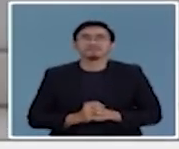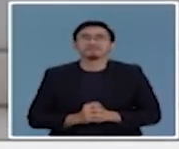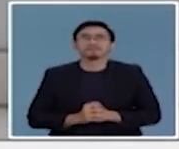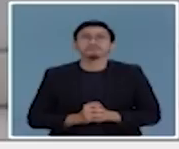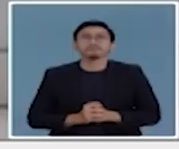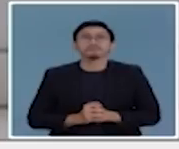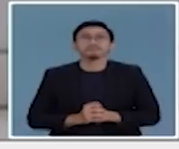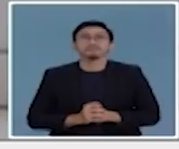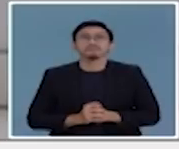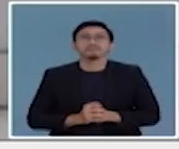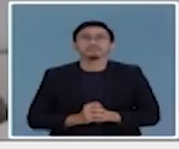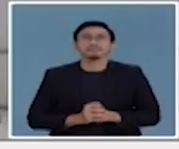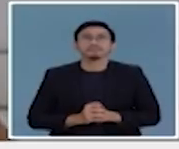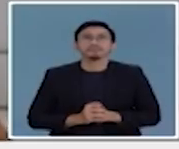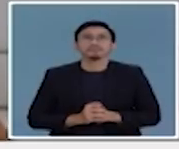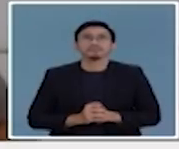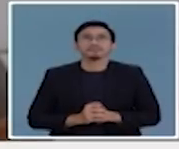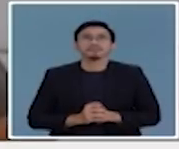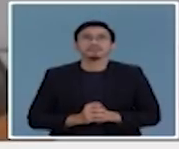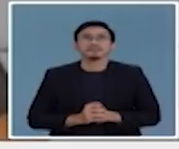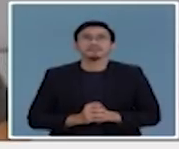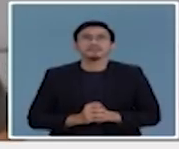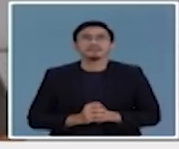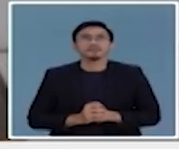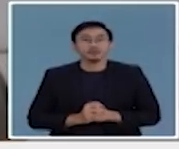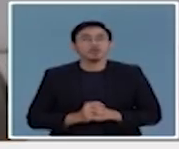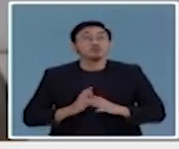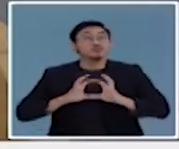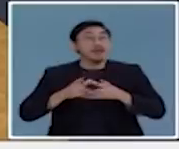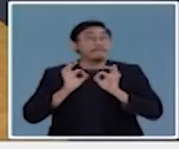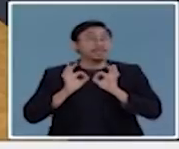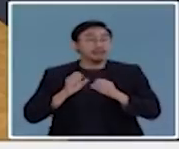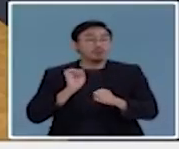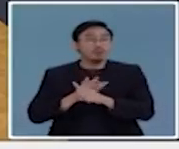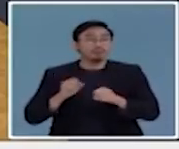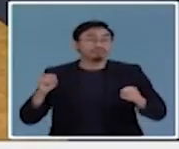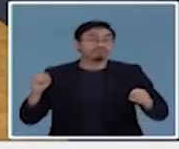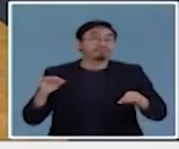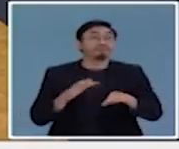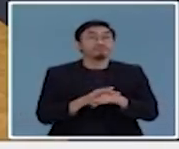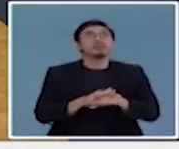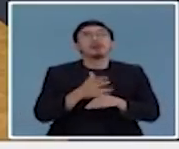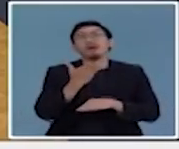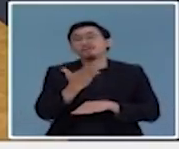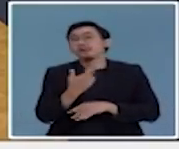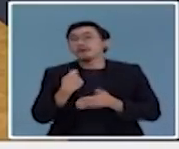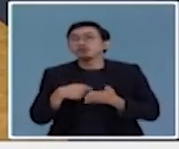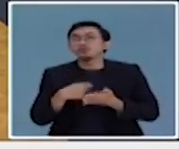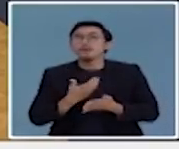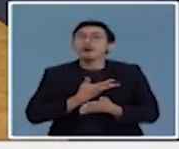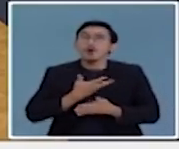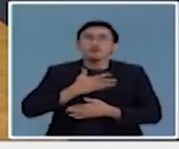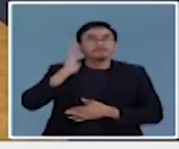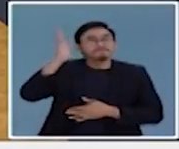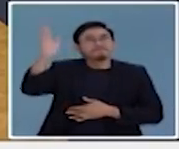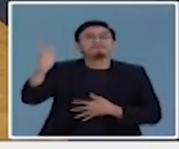Baik, Mas Saiful, saat ini dunia pendidikan juga terkena imbas pandemi COVID-19. Sebagai mahasiswa yang akan menjadi masa depan bangsa, apa harapan Anda